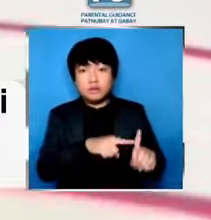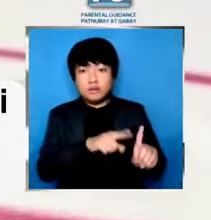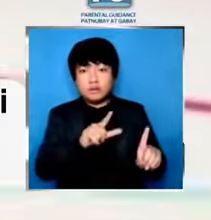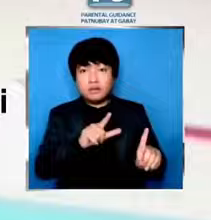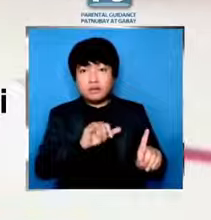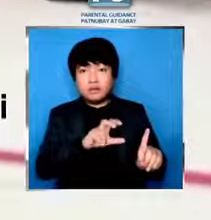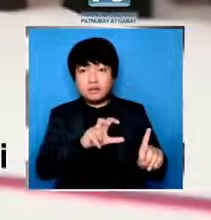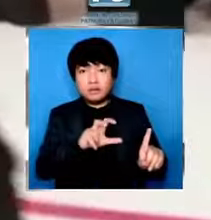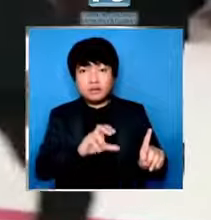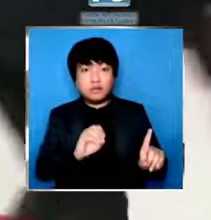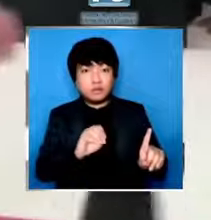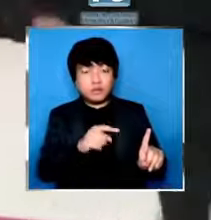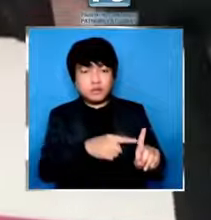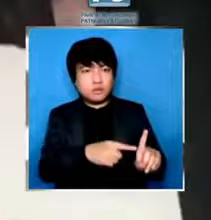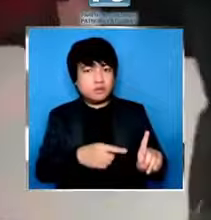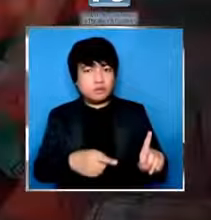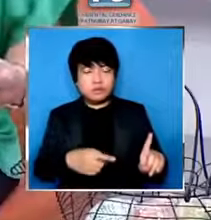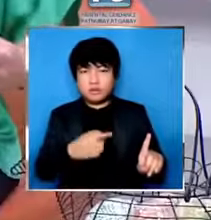akusasyon laban sa kanya.